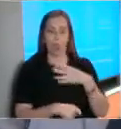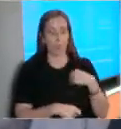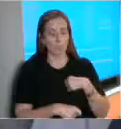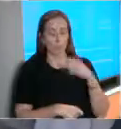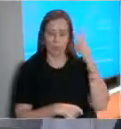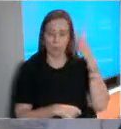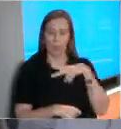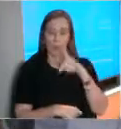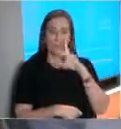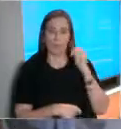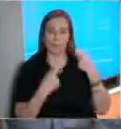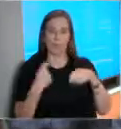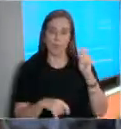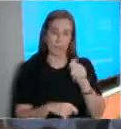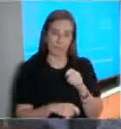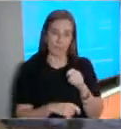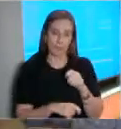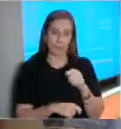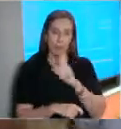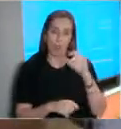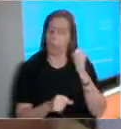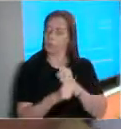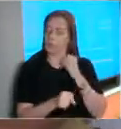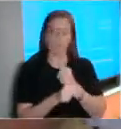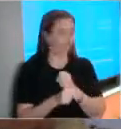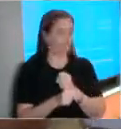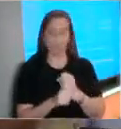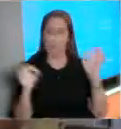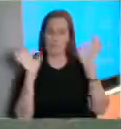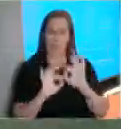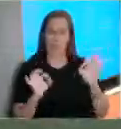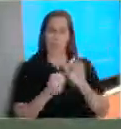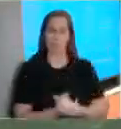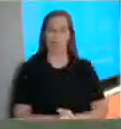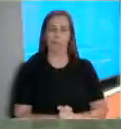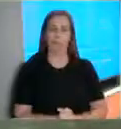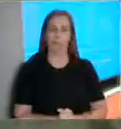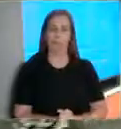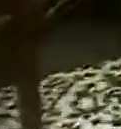מצפון והוא יבין שה-120 חברי כנסת לא עושים את העבודה שלהם בכלל כמעט.